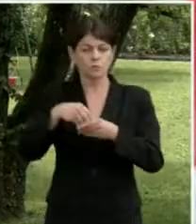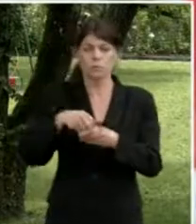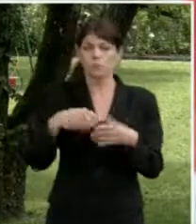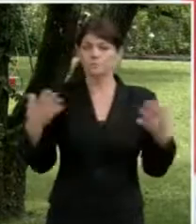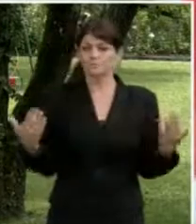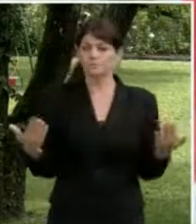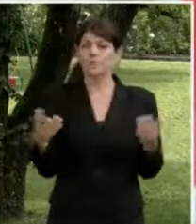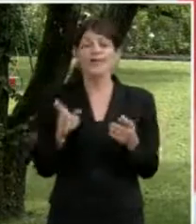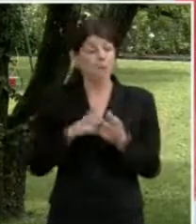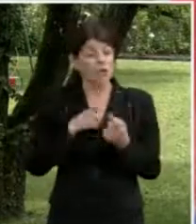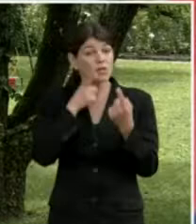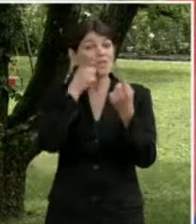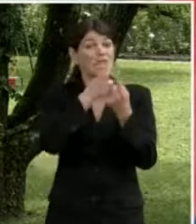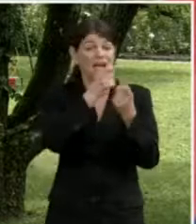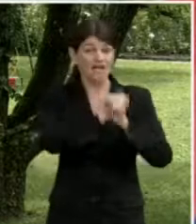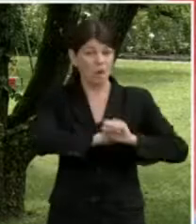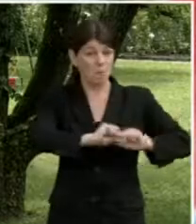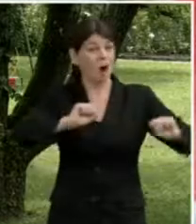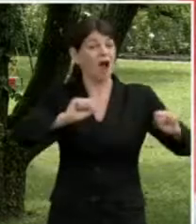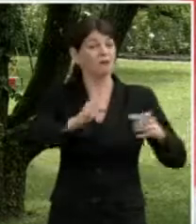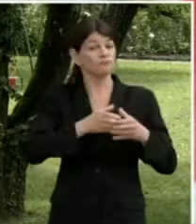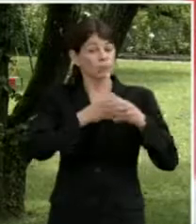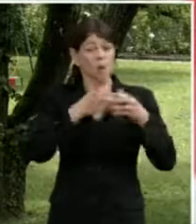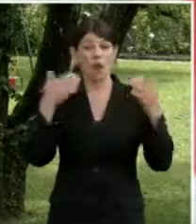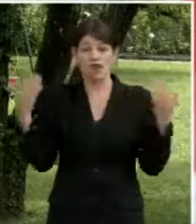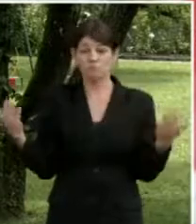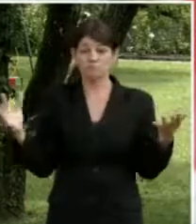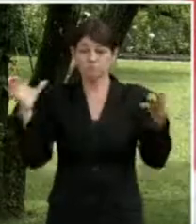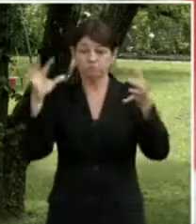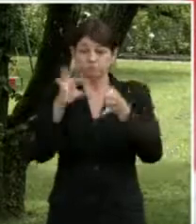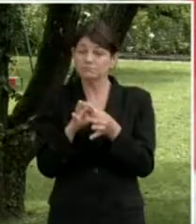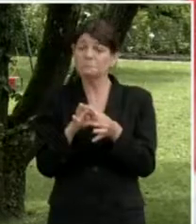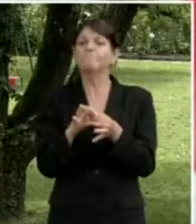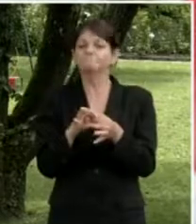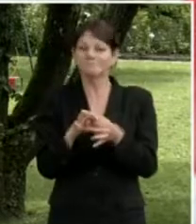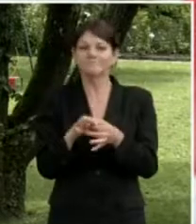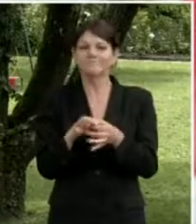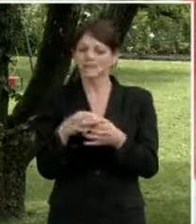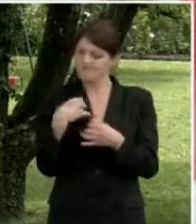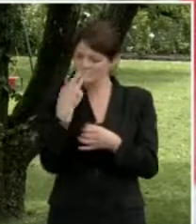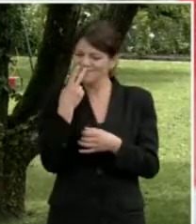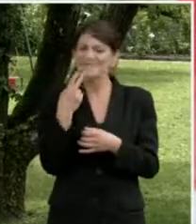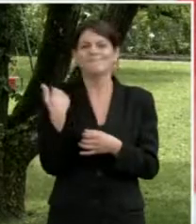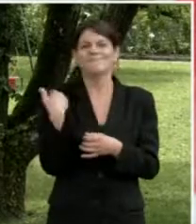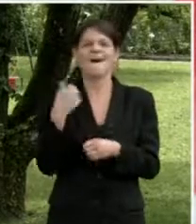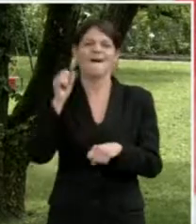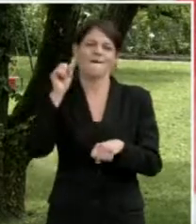starken direktdemokratischen Element hat sich als Glücksfall erwiesen.